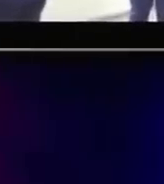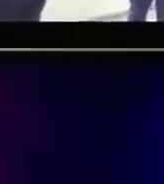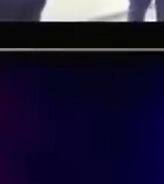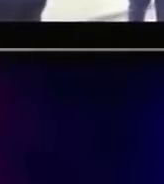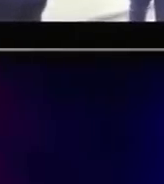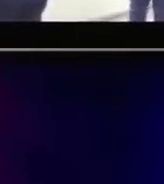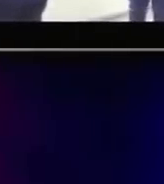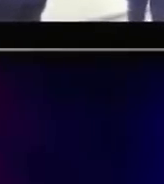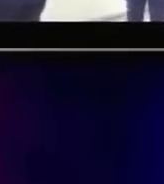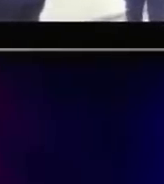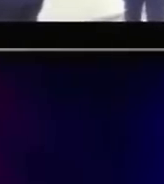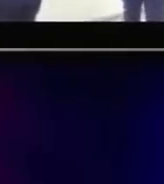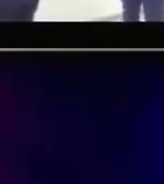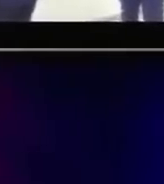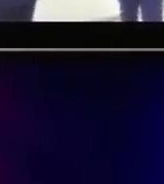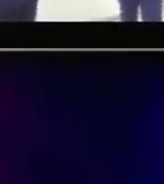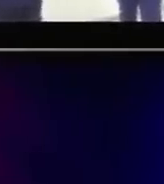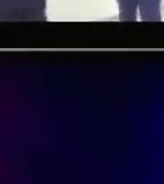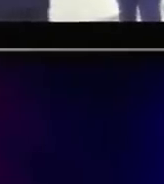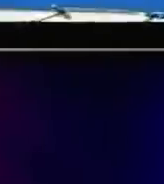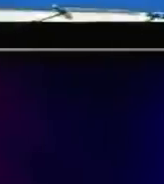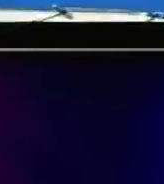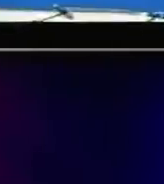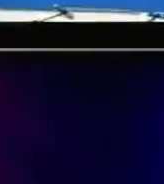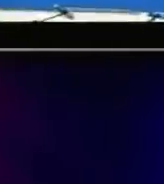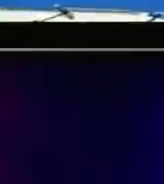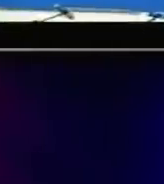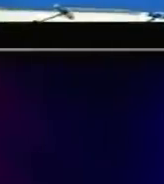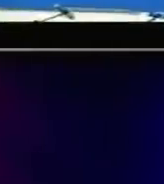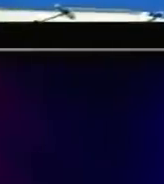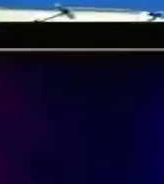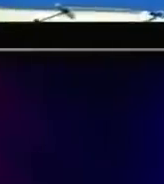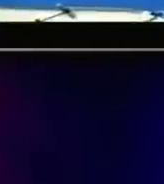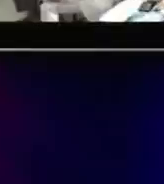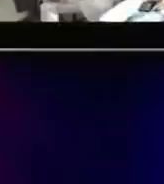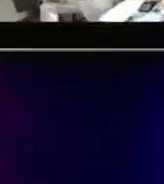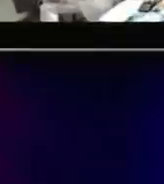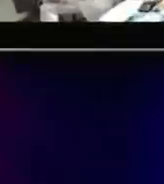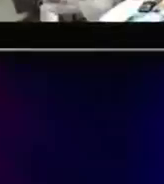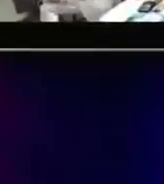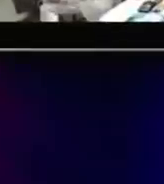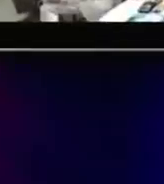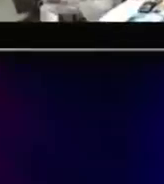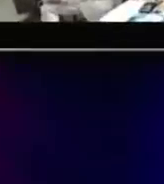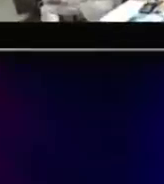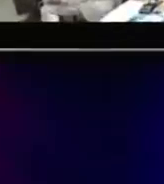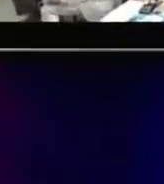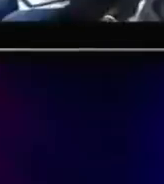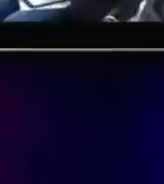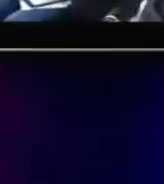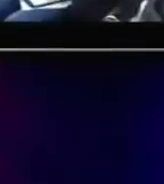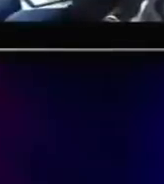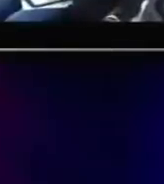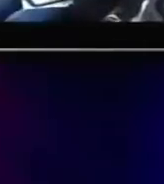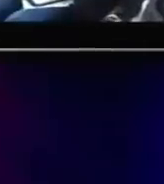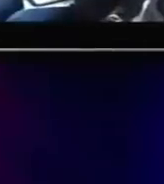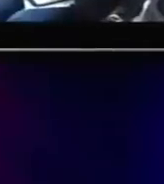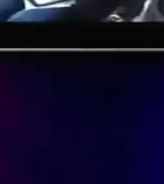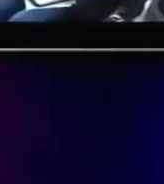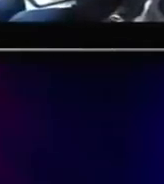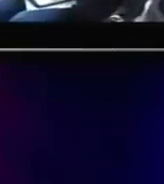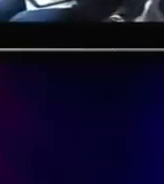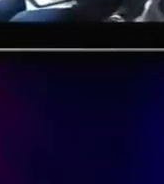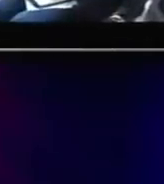est intervenue aujourd'hui. 20 ans de la Cour pénale internationale, un colloque s'est ouvert à l'Université protestante au